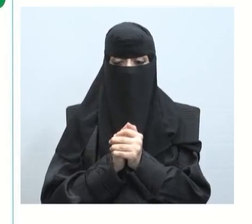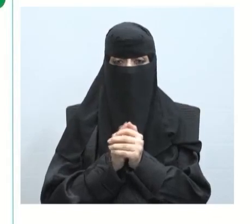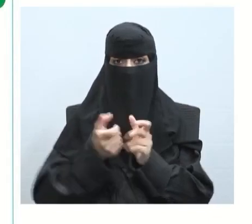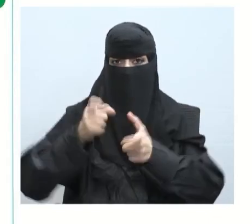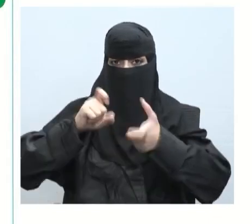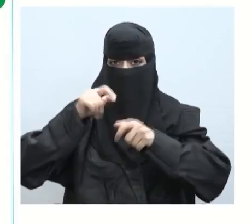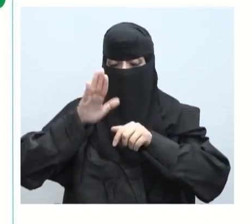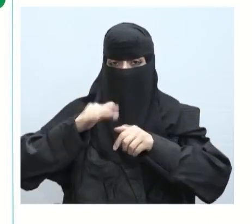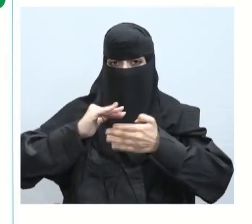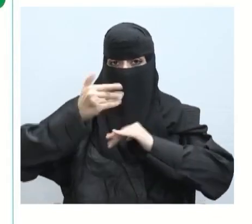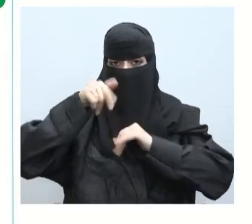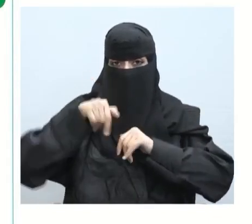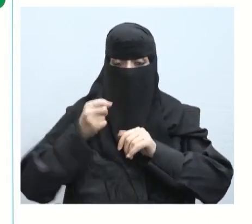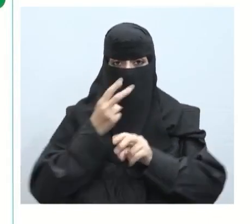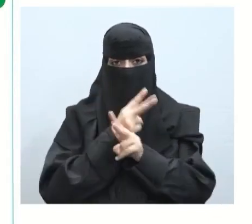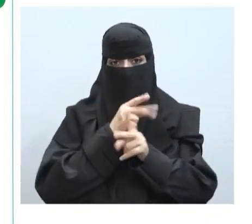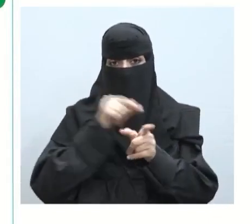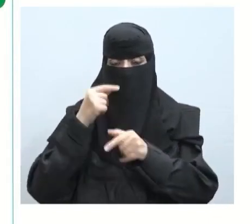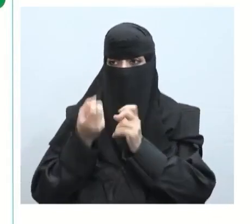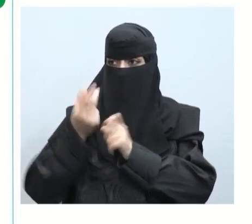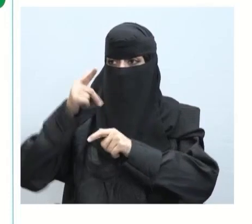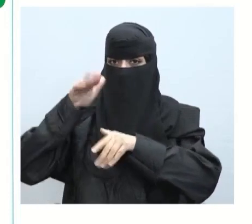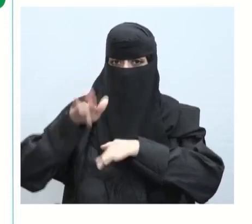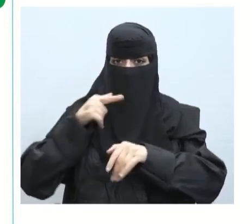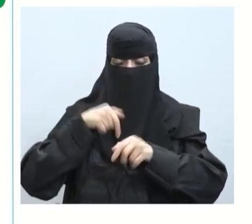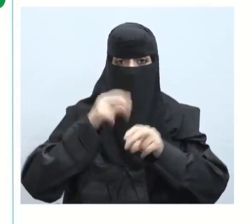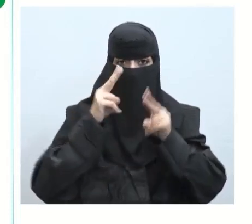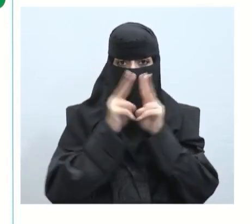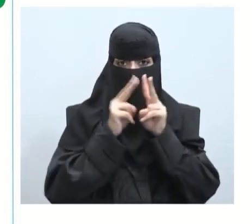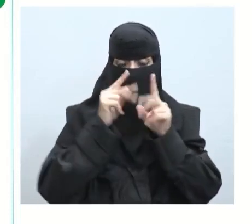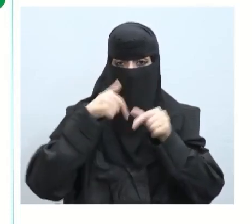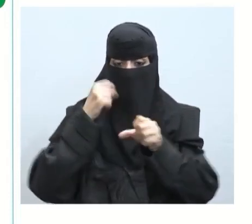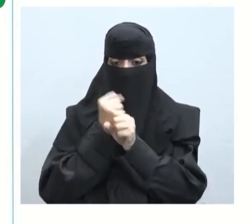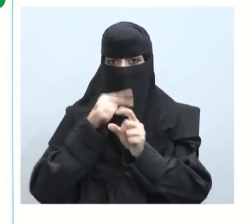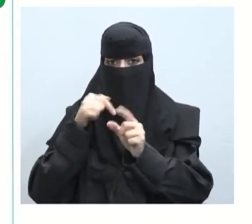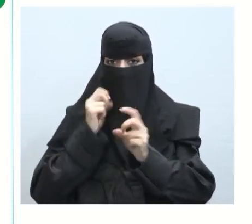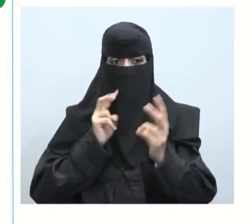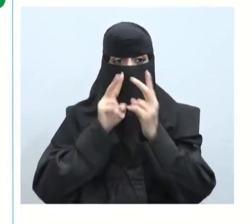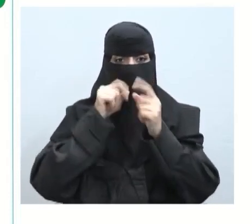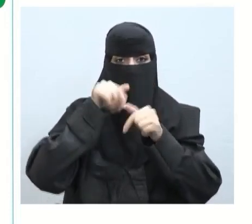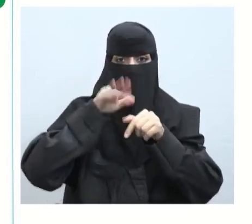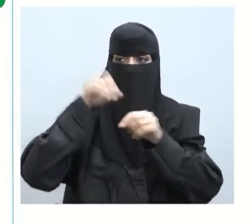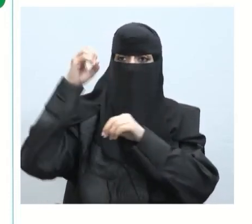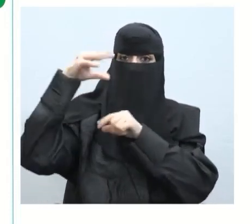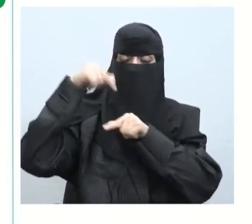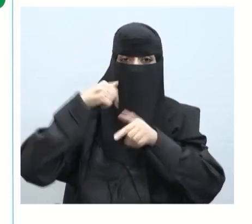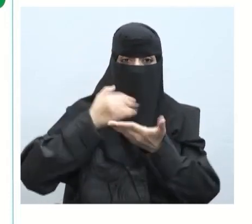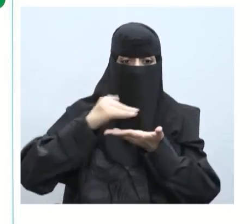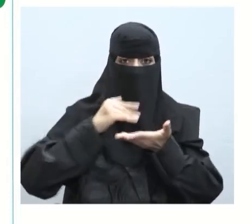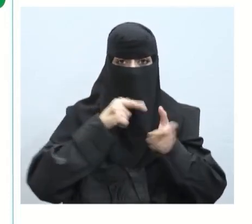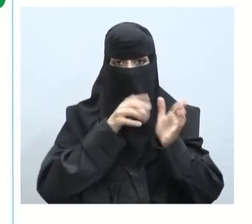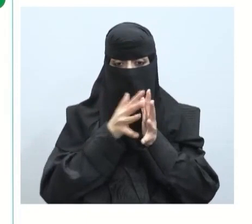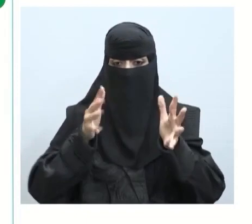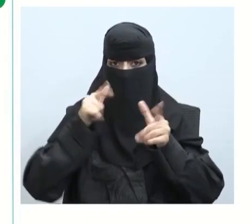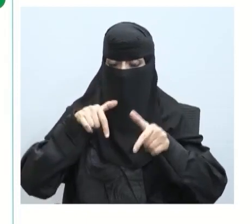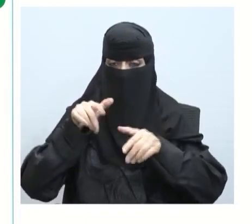مكونات أدوات المشروع: الترانزستور الضوئي، وهو مكون كهربائي يعمل عند تعرضه للضوء، حيث تتدفق كمية متناسبة